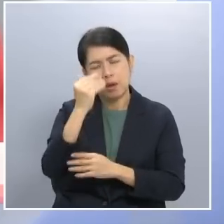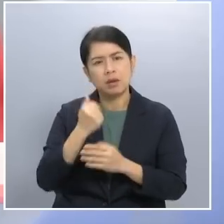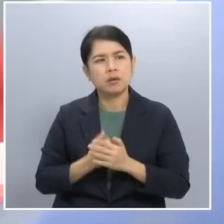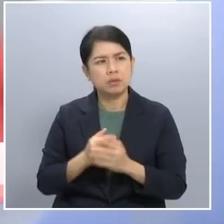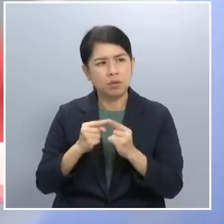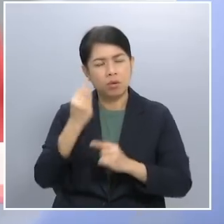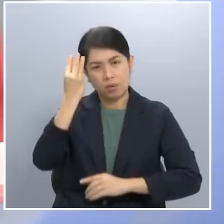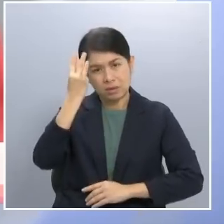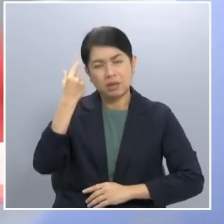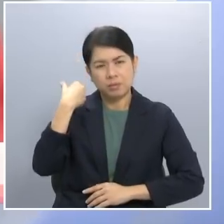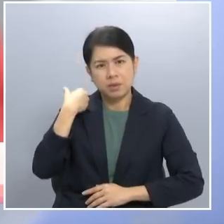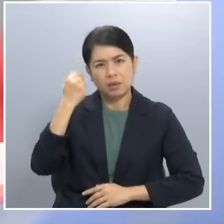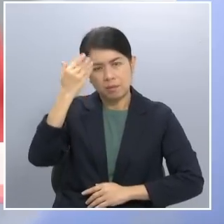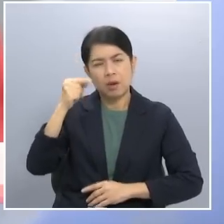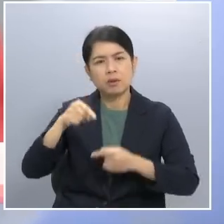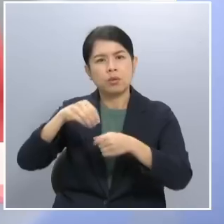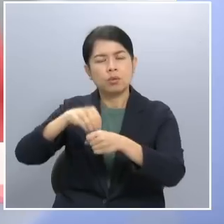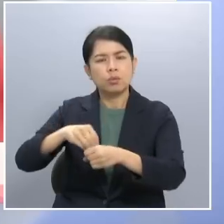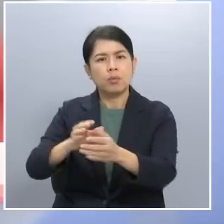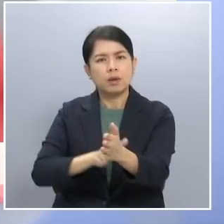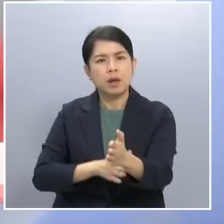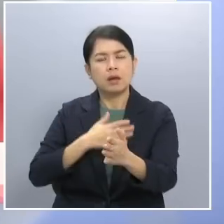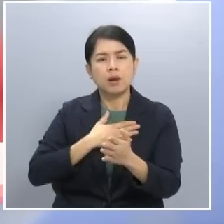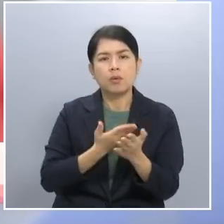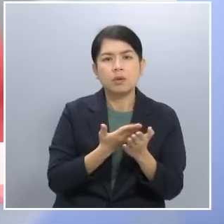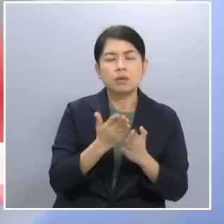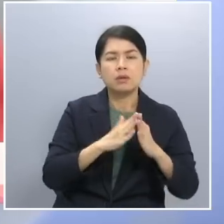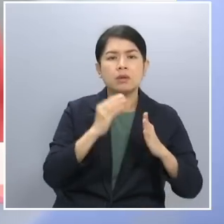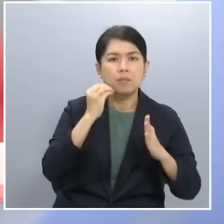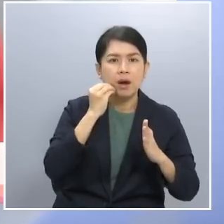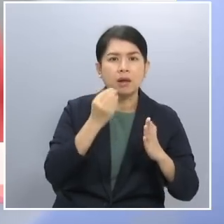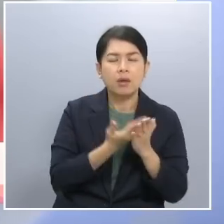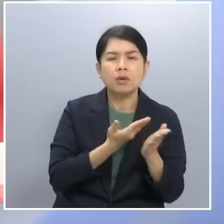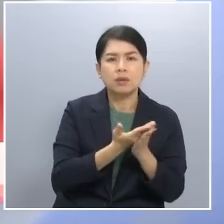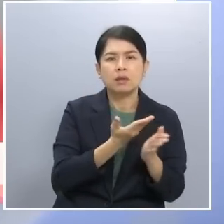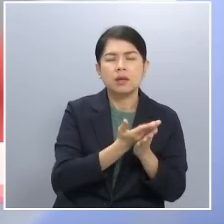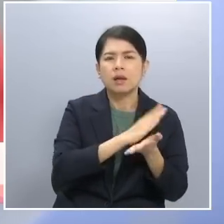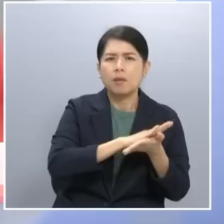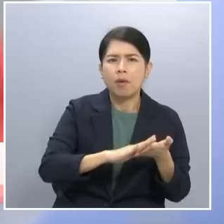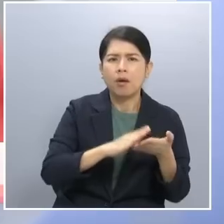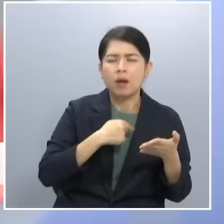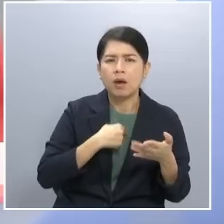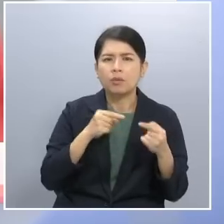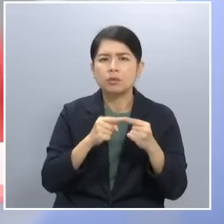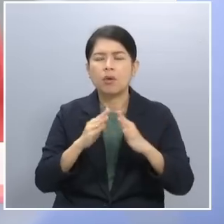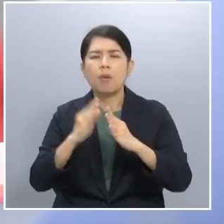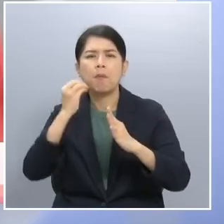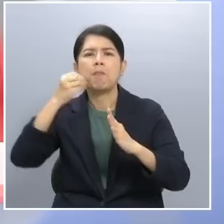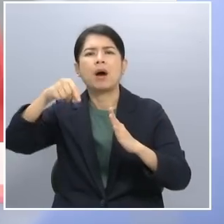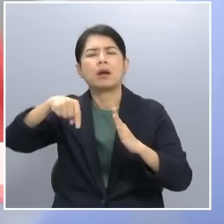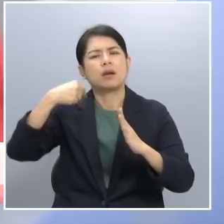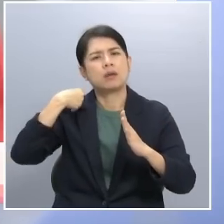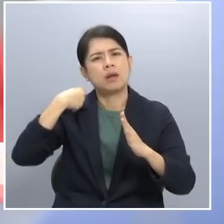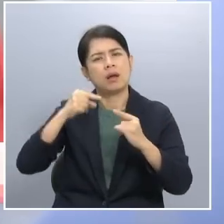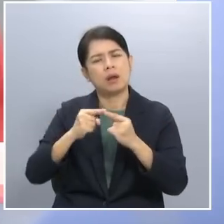ดดันบ้างค่ะพี่เพราะว่าเขาอยู่มานานแล้วแล้วบ้านนี้เราซื้อมาเราก็ตัดสดเราก็จ่ายตังค์ไปหมดแล้วเราก็อยากได้เงินเรากลับคืนเลยเอามาขายด้วยเข